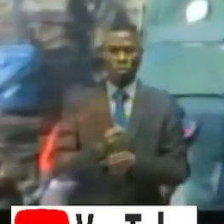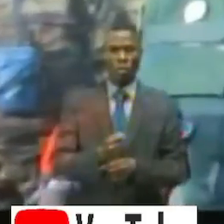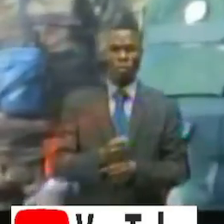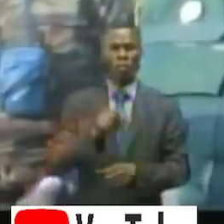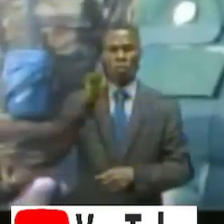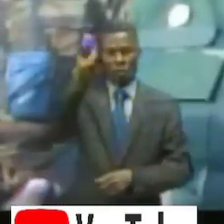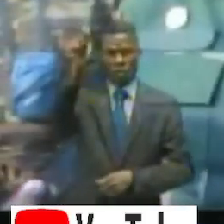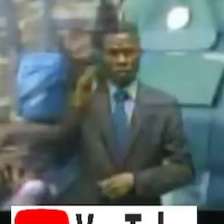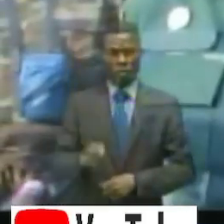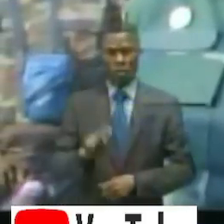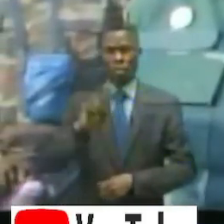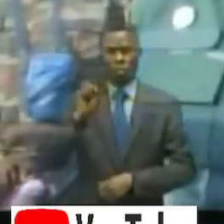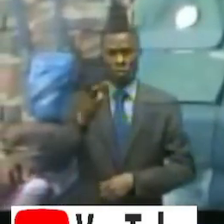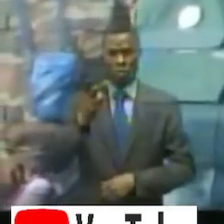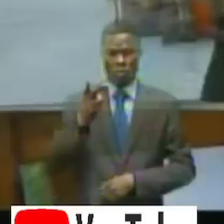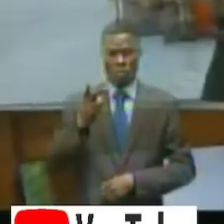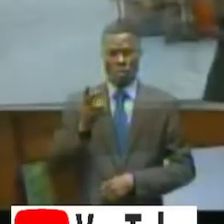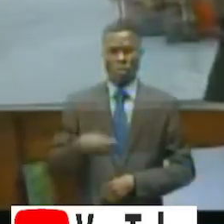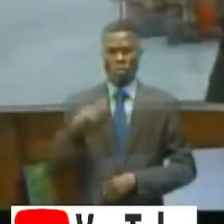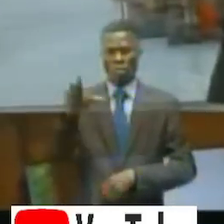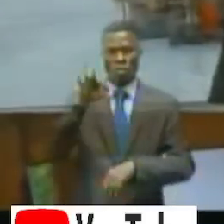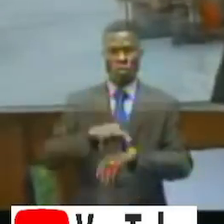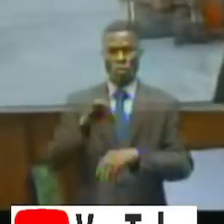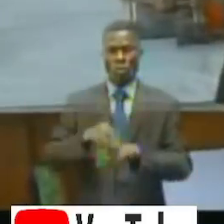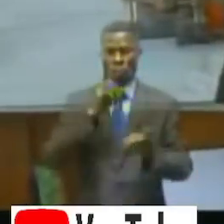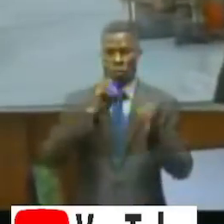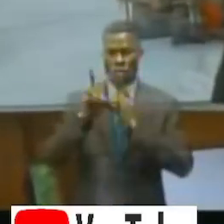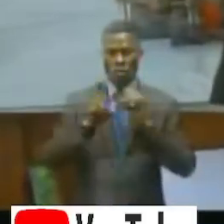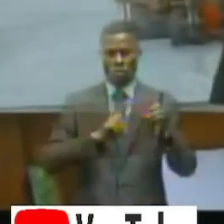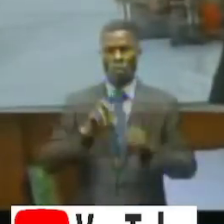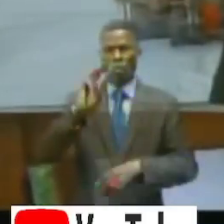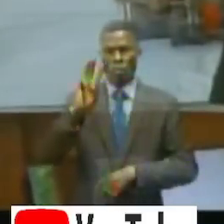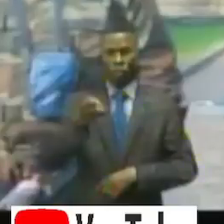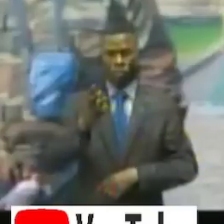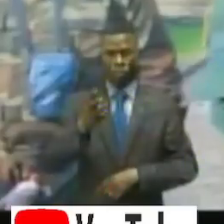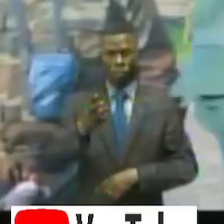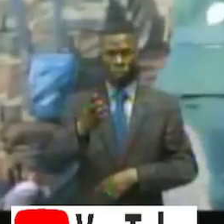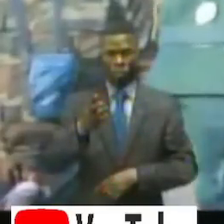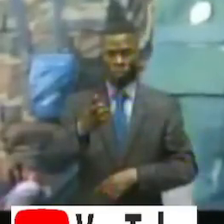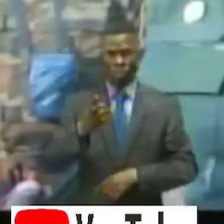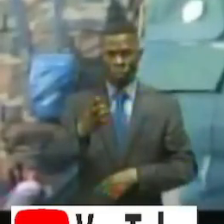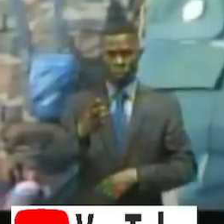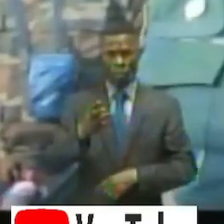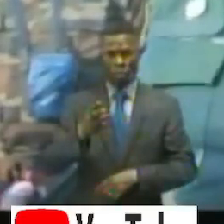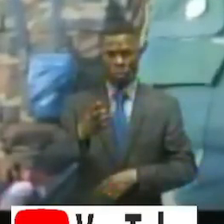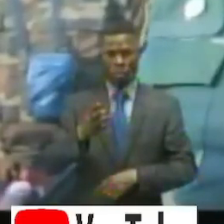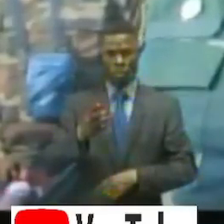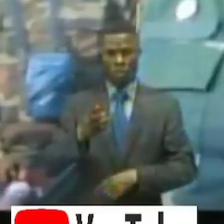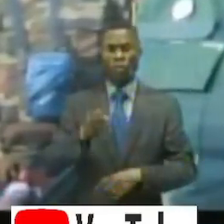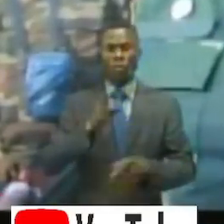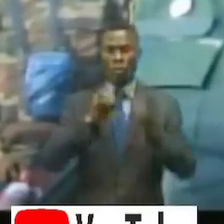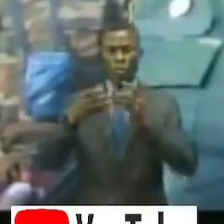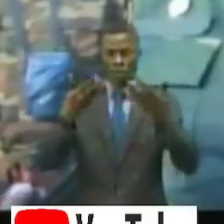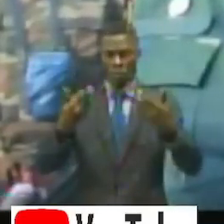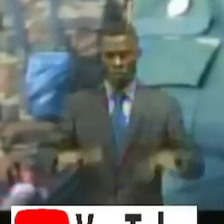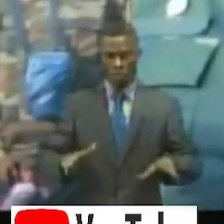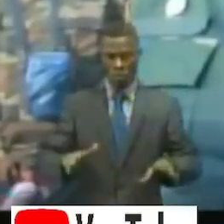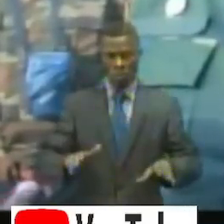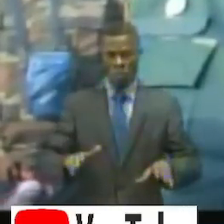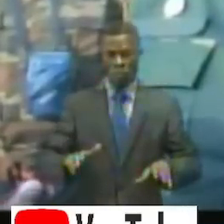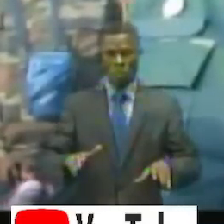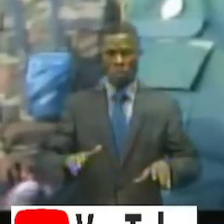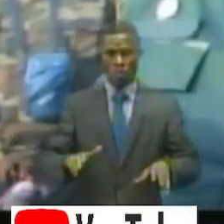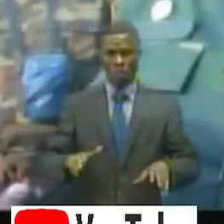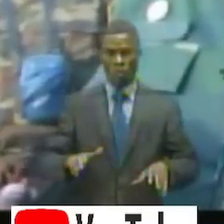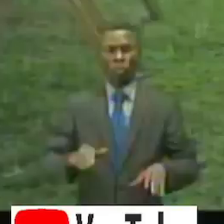2. Nous donnons la chance au dialogue. 3. Vous allez au PDDRCS après le dialogue.